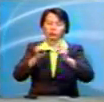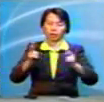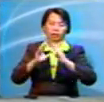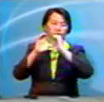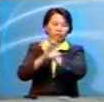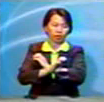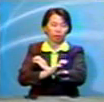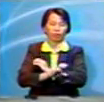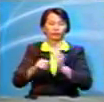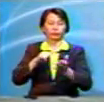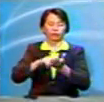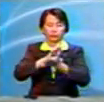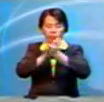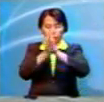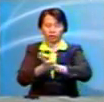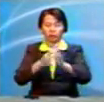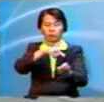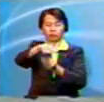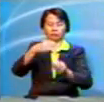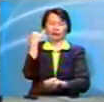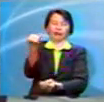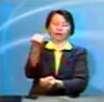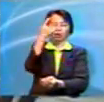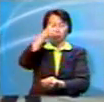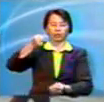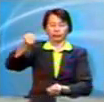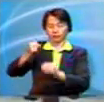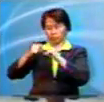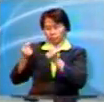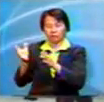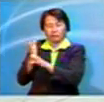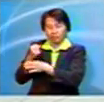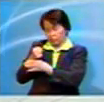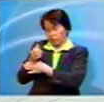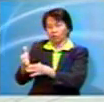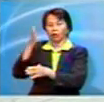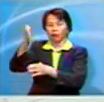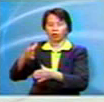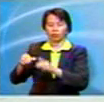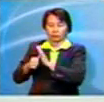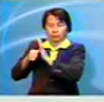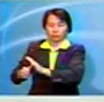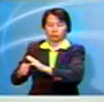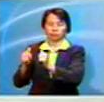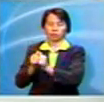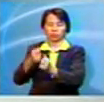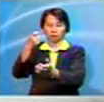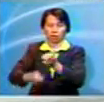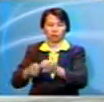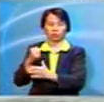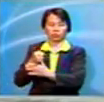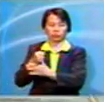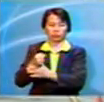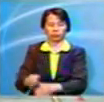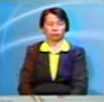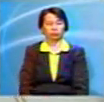mencabar. Ini juga akan menjadi senario terburuk bagi pemegang saham minoriti yang akan memberi tekanan kepada harga saham.